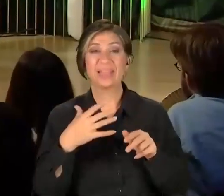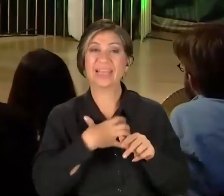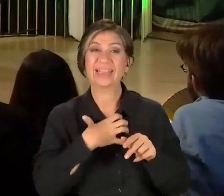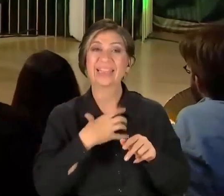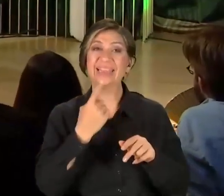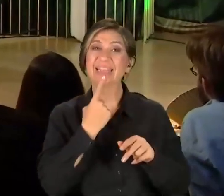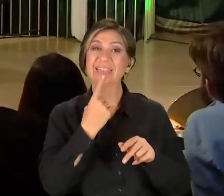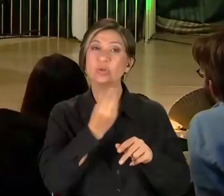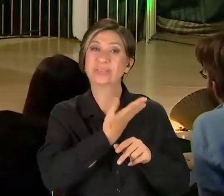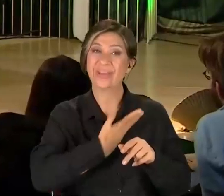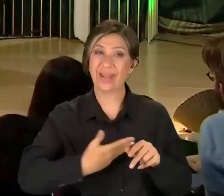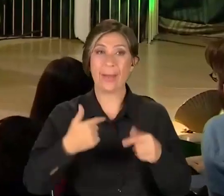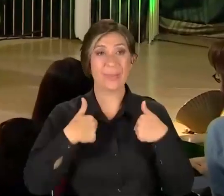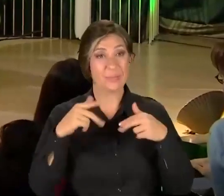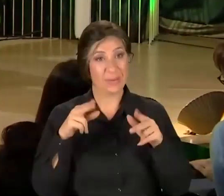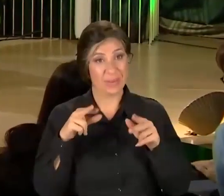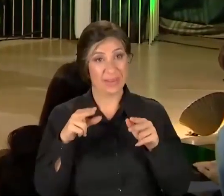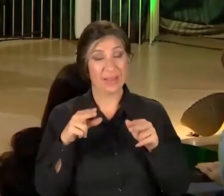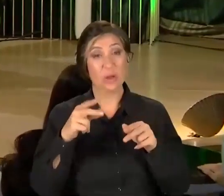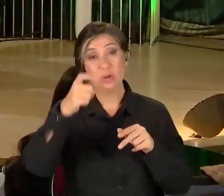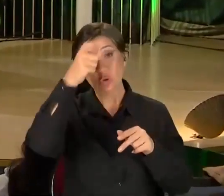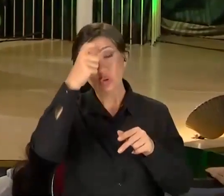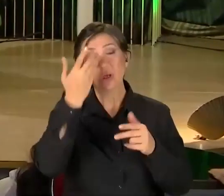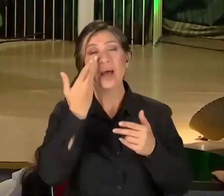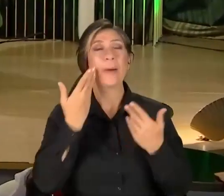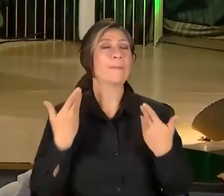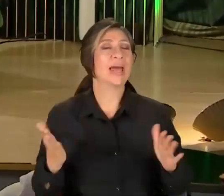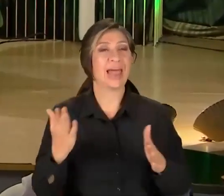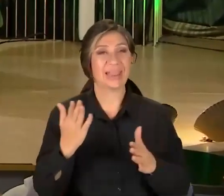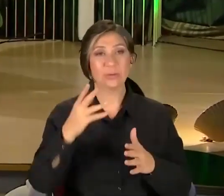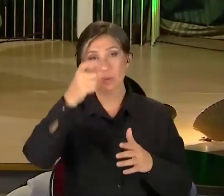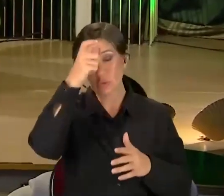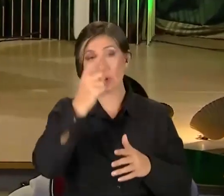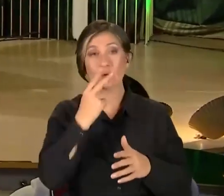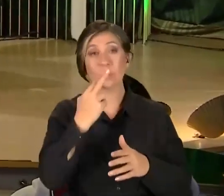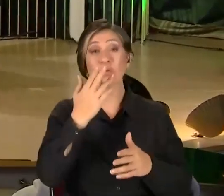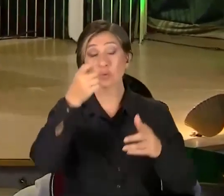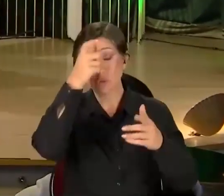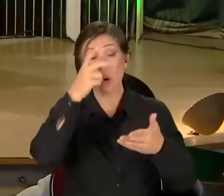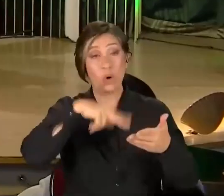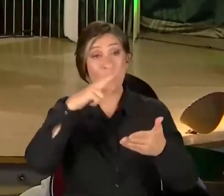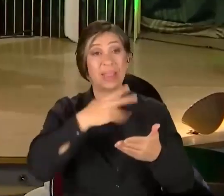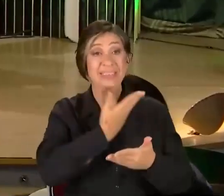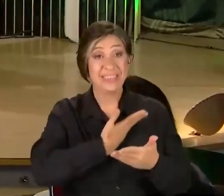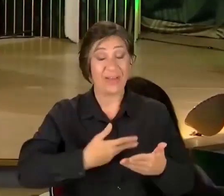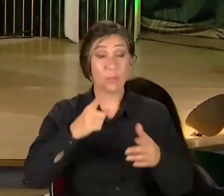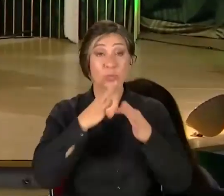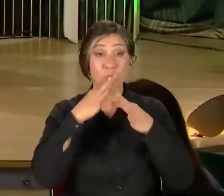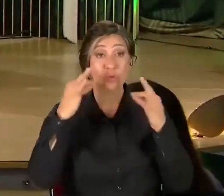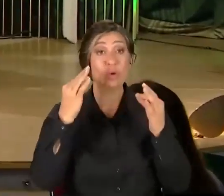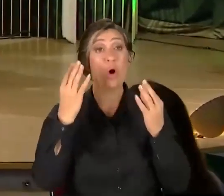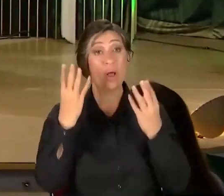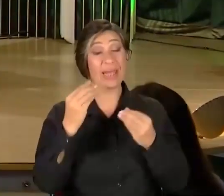kendi dilini çok sevenler, benim gibi, Türkçe'ye hayran olanlar, Türkçe konuşmaya ve Türkçe okumaya hayran olanlar, bu mutluluğu